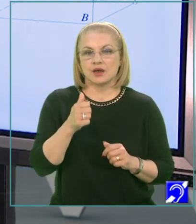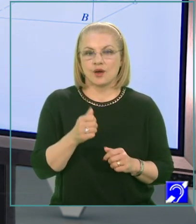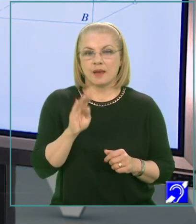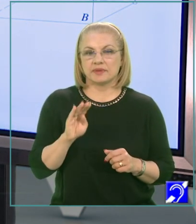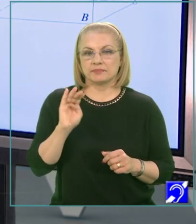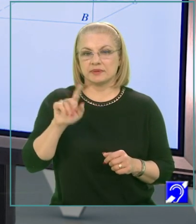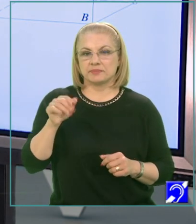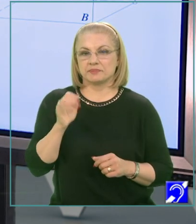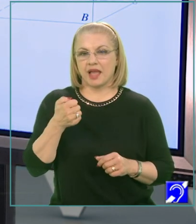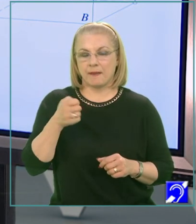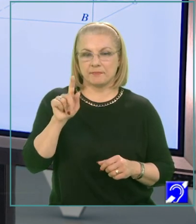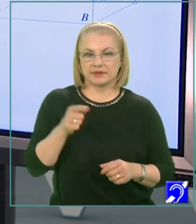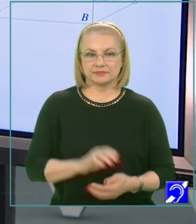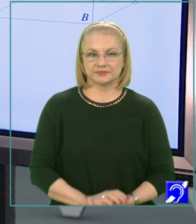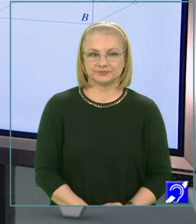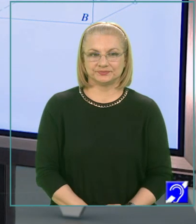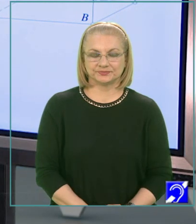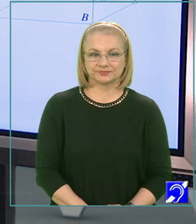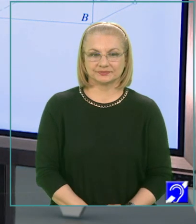ABB'A', cu fața din față a